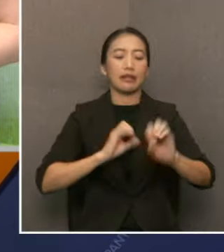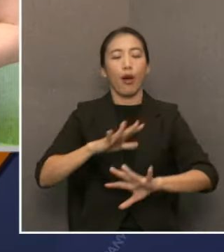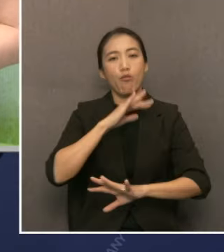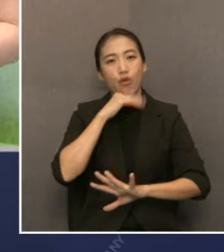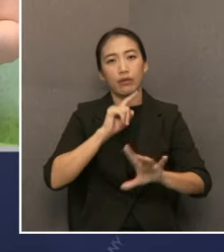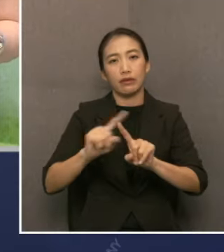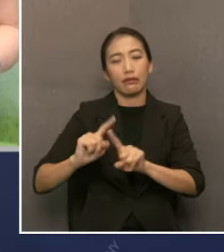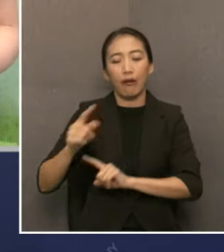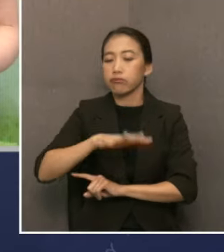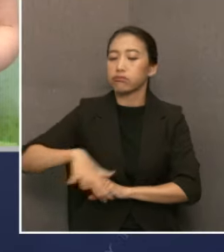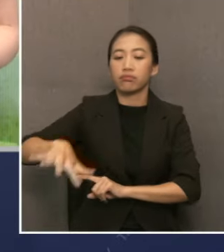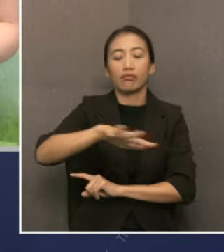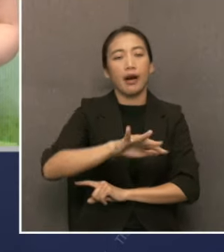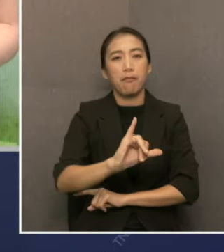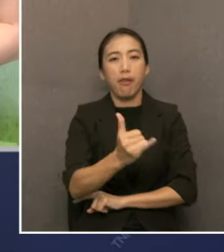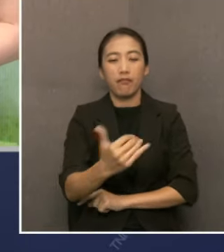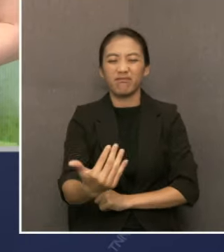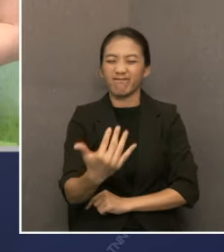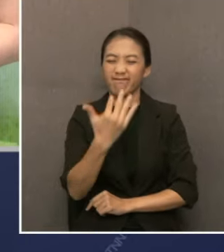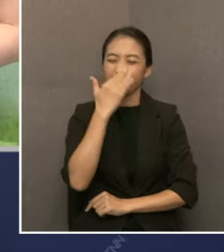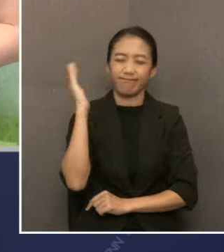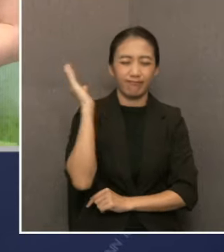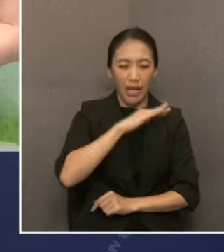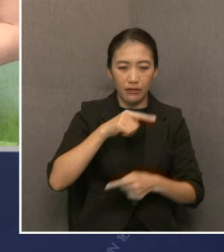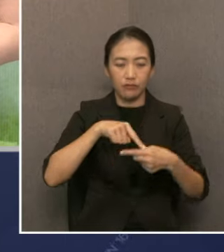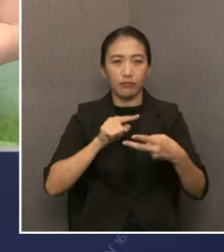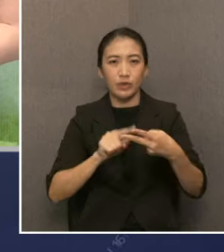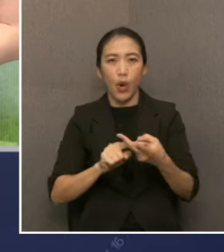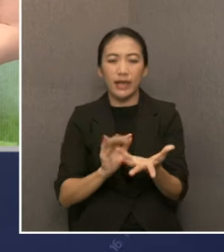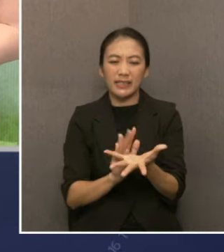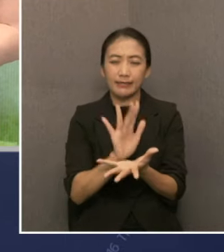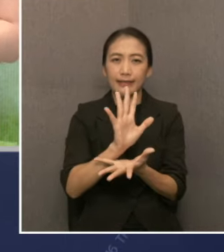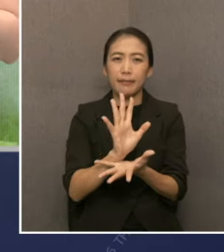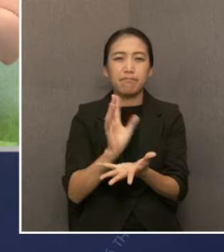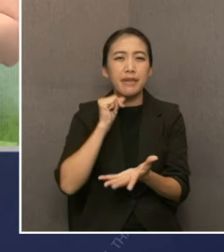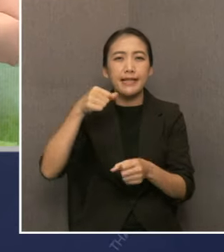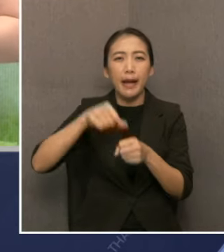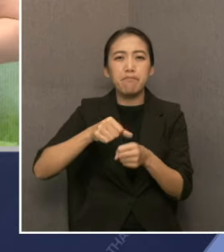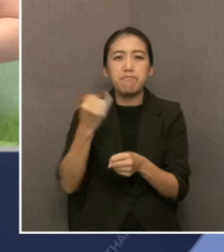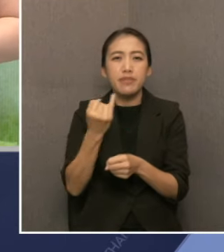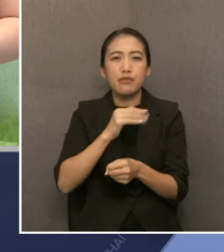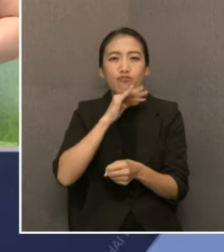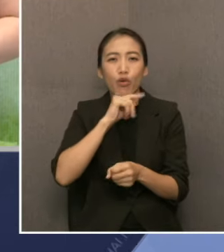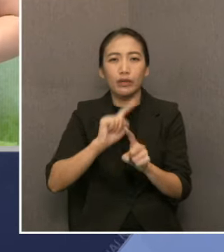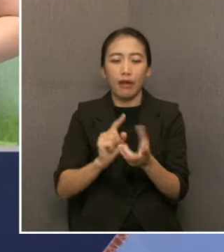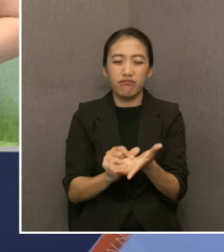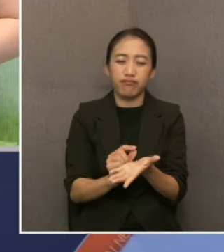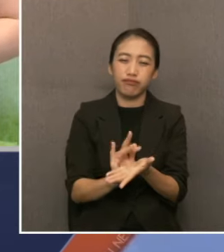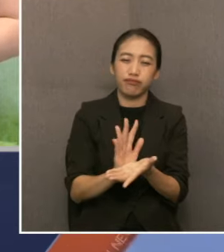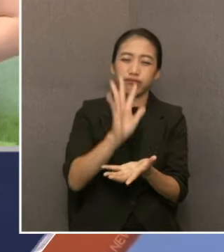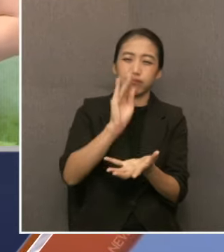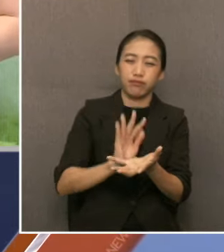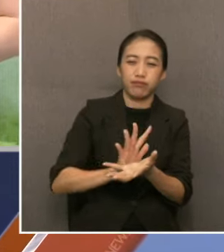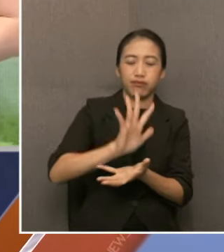ก็ทำให้เกิดกลิ่นเหม็นนะคะปล่อยก๊าซเรือนกระจกออกมาเป็นปัญหาด้านสิ่งแวดล้อมแล้วก็เป็นตัวการสำคัญที่ทำให้เกิดภาวะโล